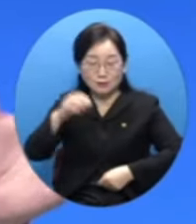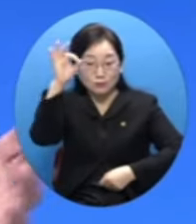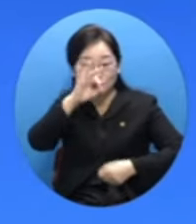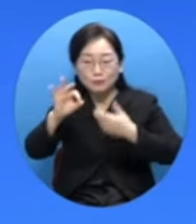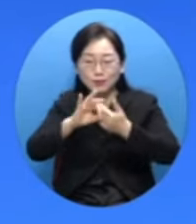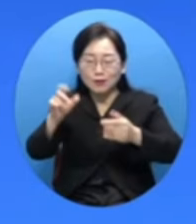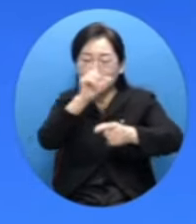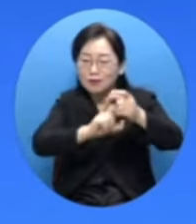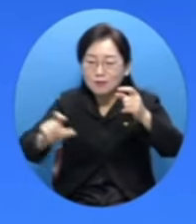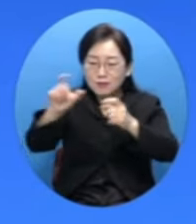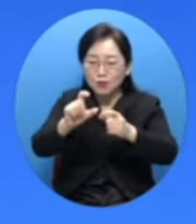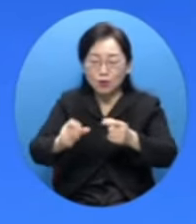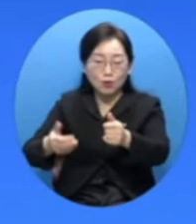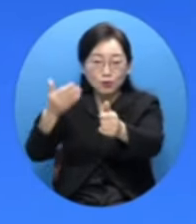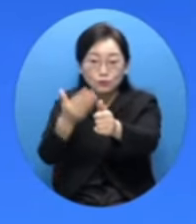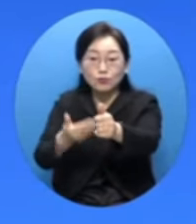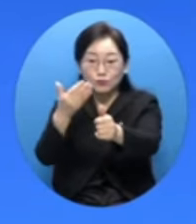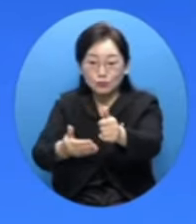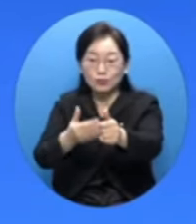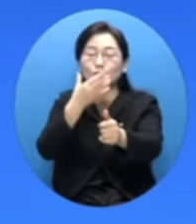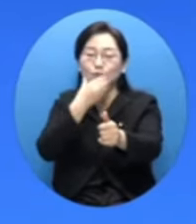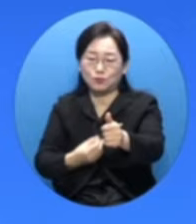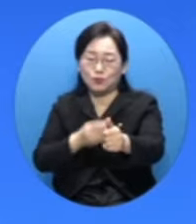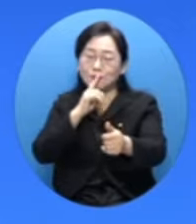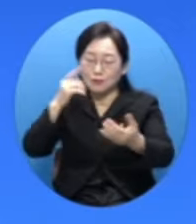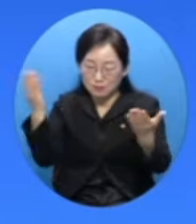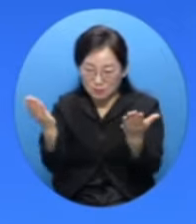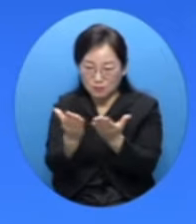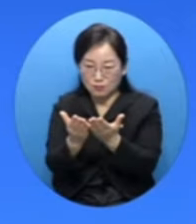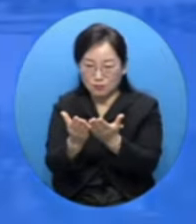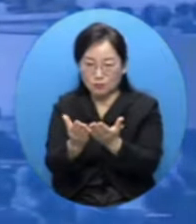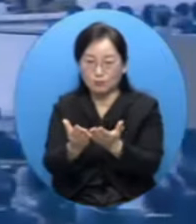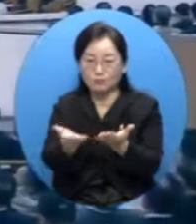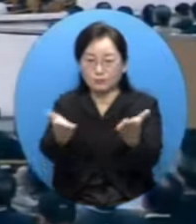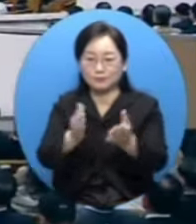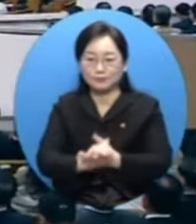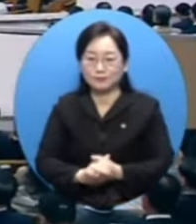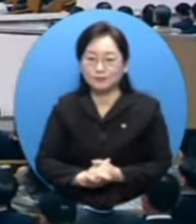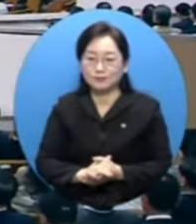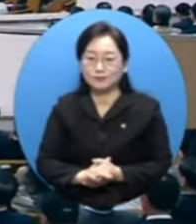걸 우리에게 더해 주시는 축복으로 우리에게 함께 주실 것입니다.